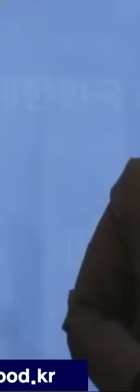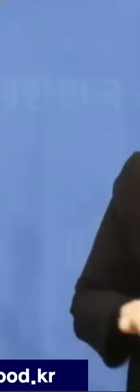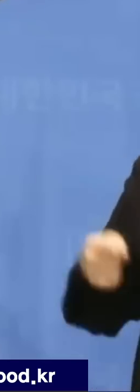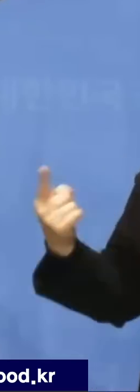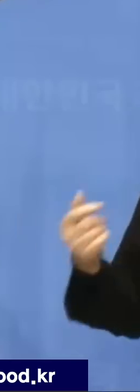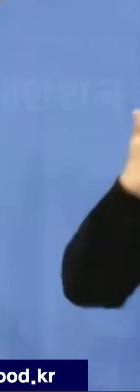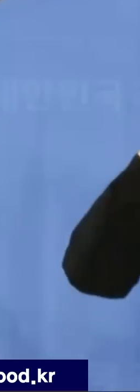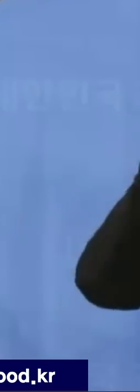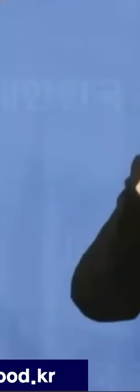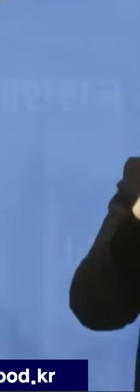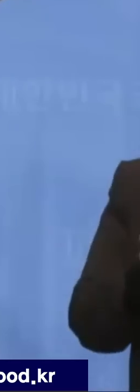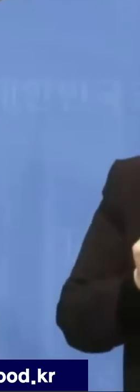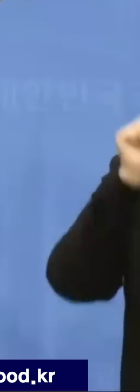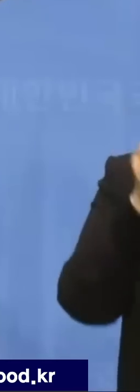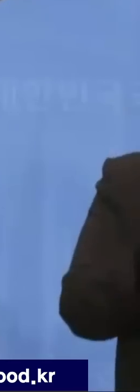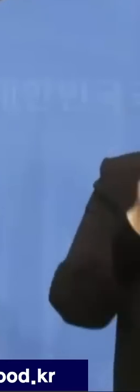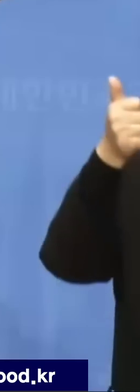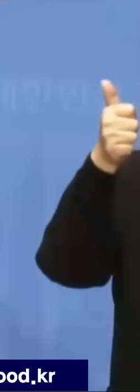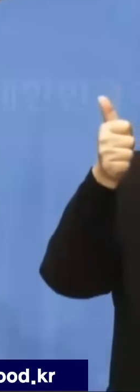제 옆에 계신 분이 국민운동본부